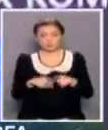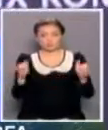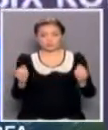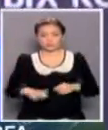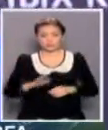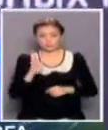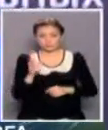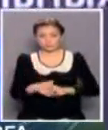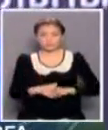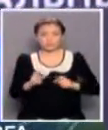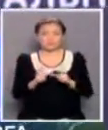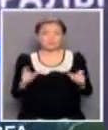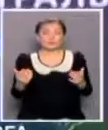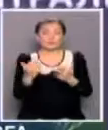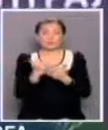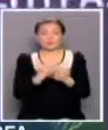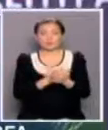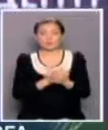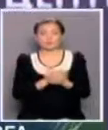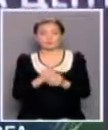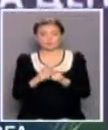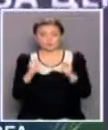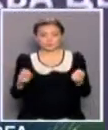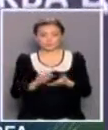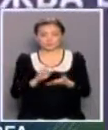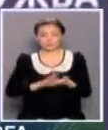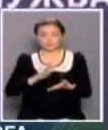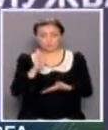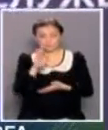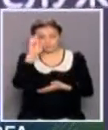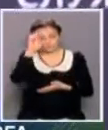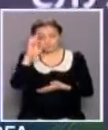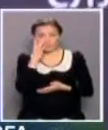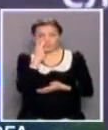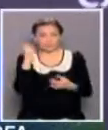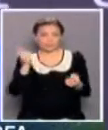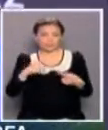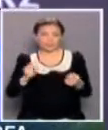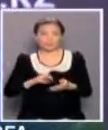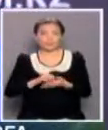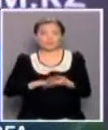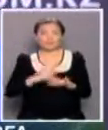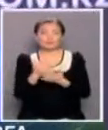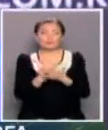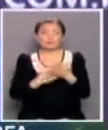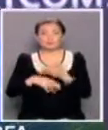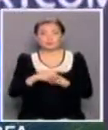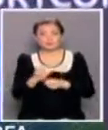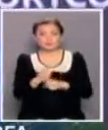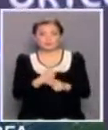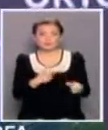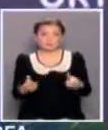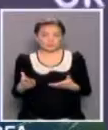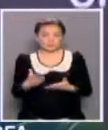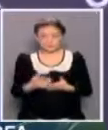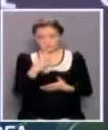шештік. Мектептің бағдарламасына ресми түрде енді, мемлекеттік стандартқа енді, бағдарлама жасалды,